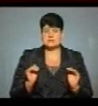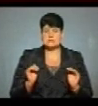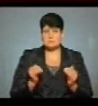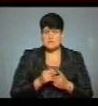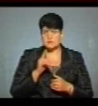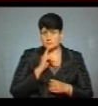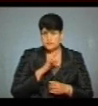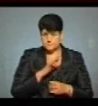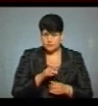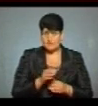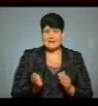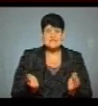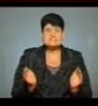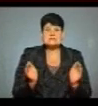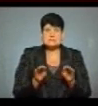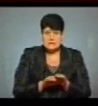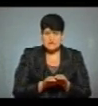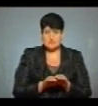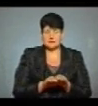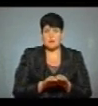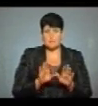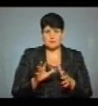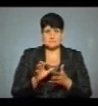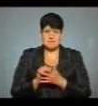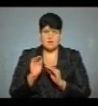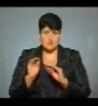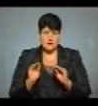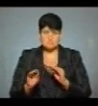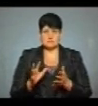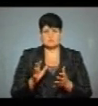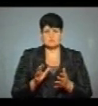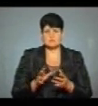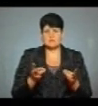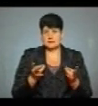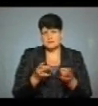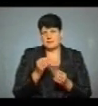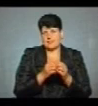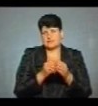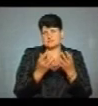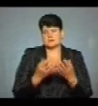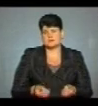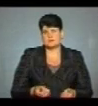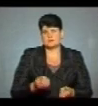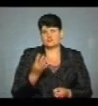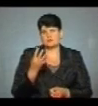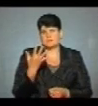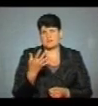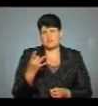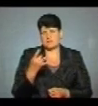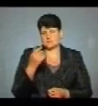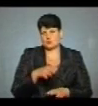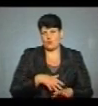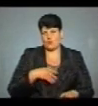і закрити вже ями, і потім займатися благоустроєм, інколи вимагає до 10 днів, тобто 4-5 разів довше. На жаль,